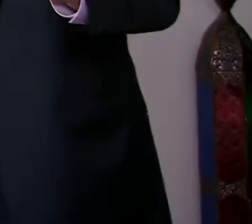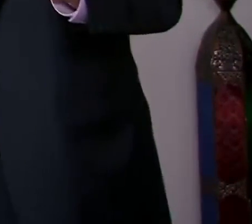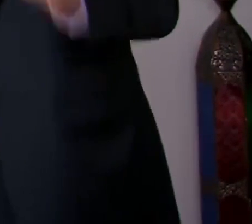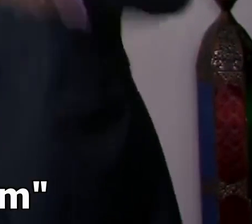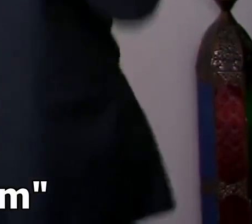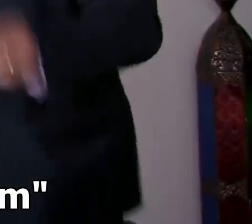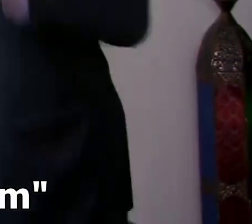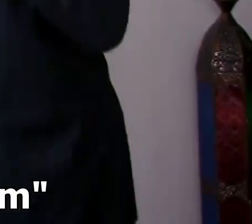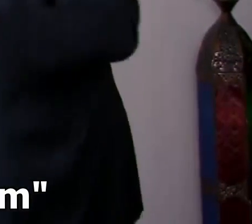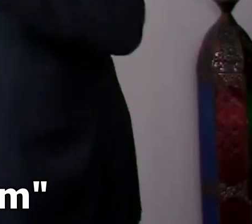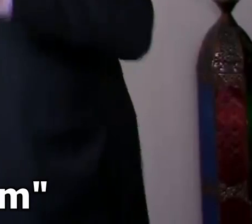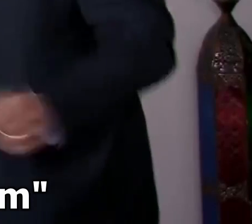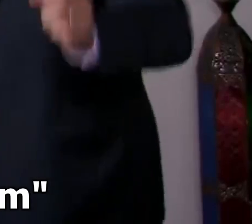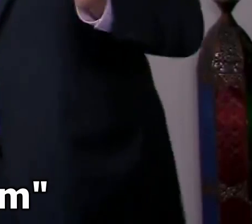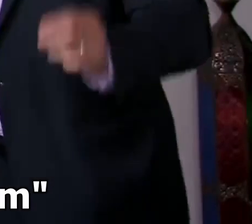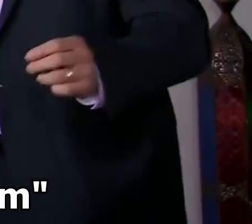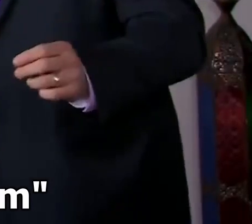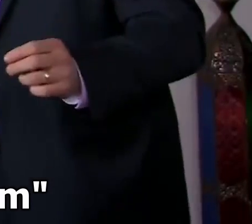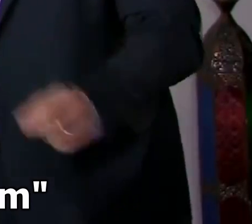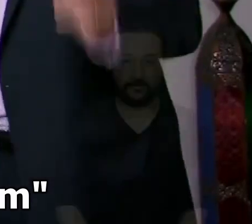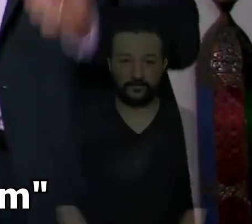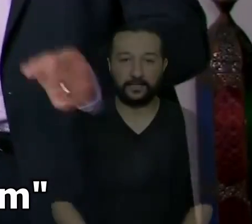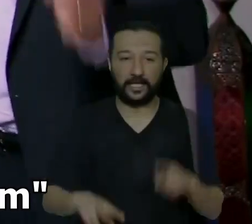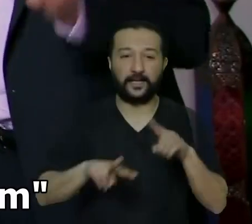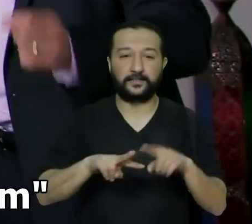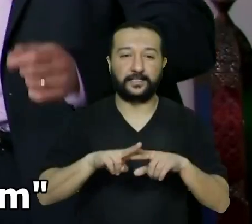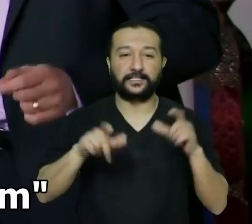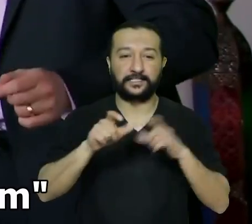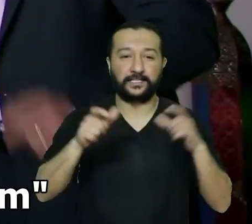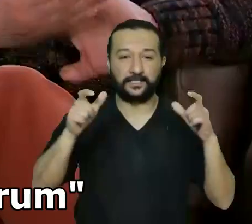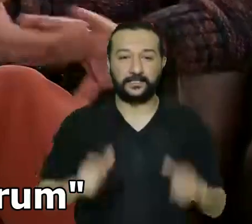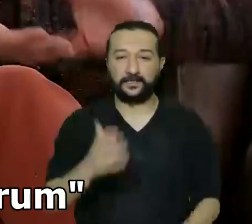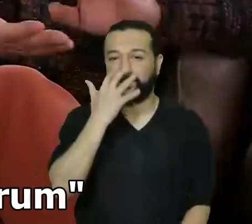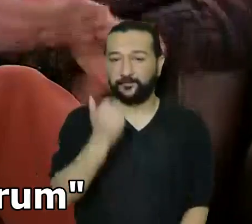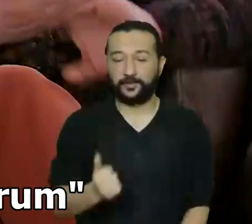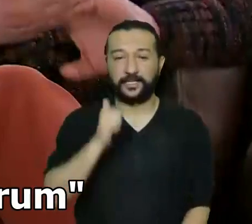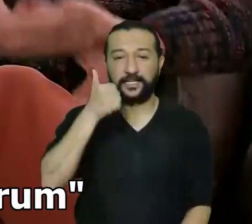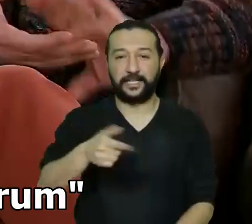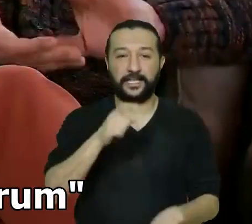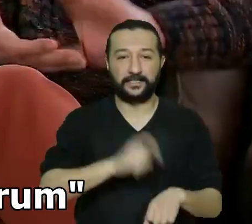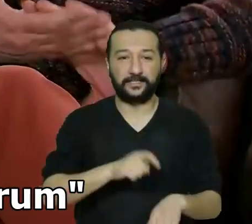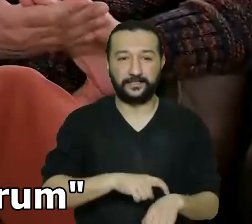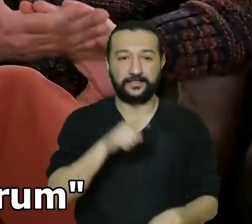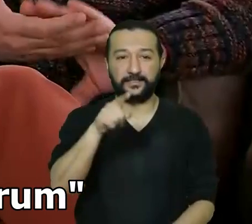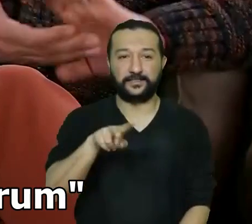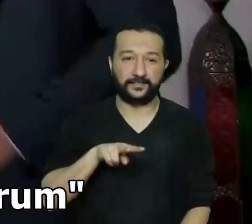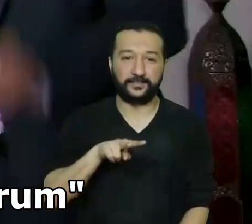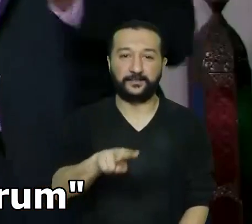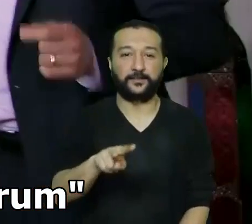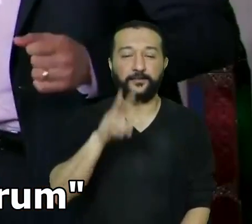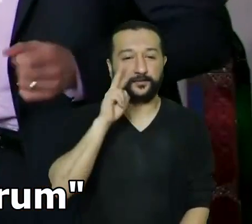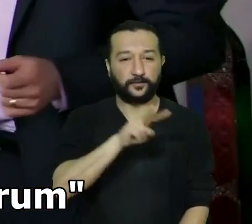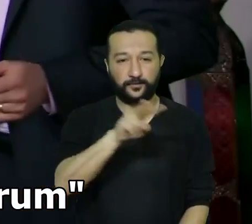Ada sahillerinde bekliyorum, her zaman